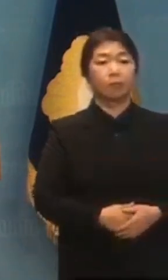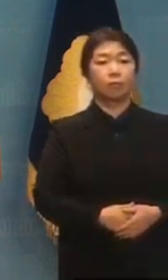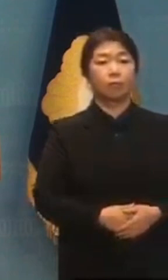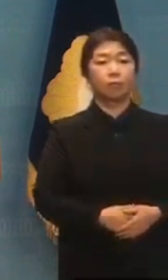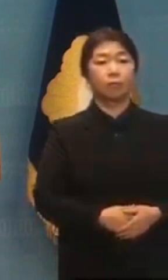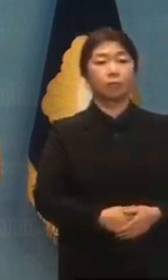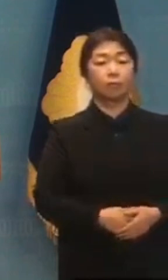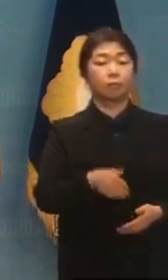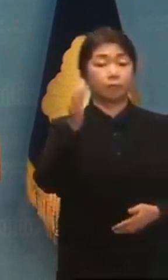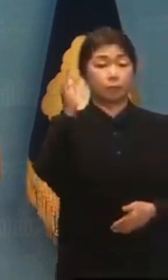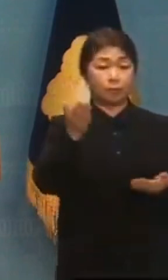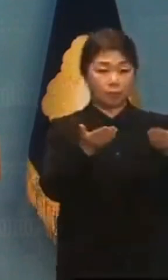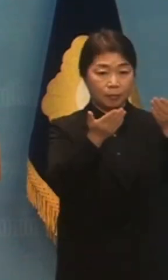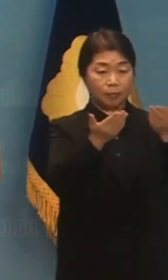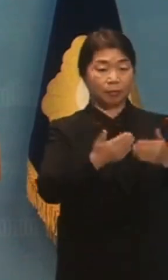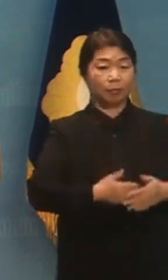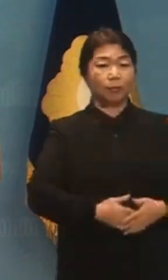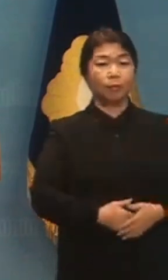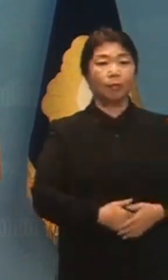네, 오마이뉴스 시작하겠습니다.